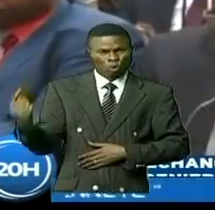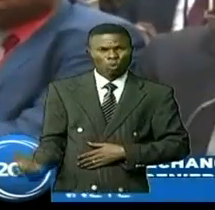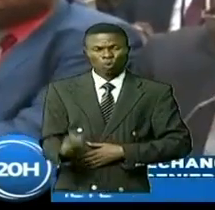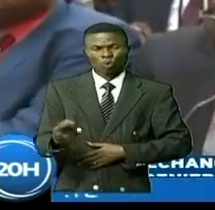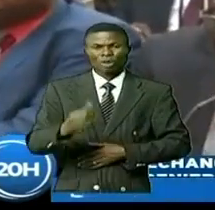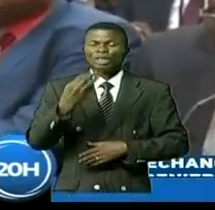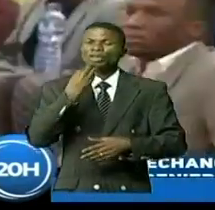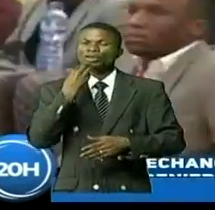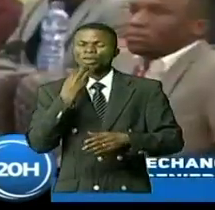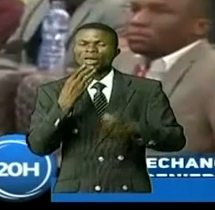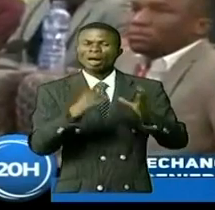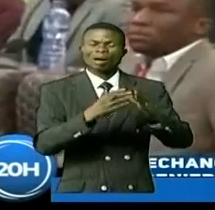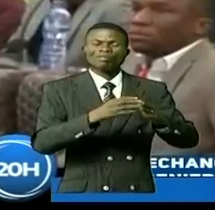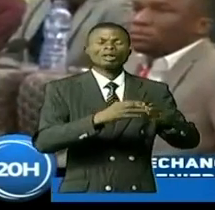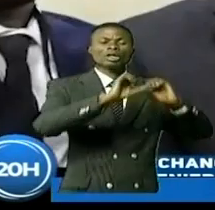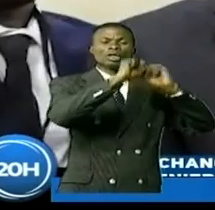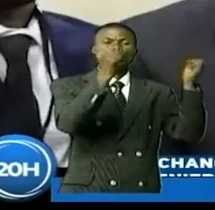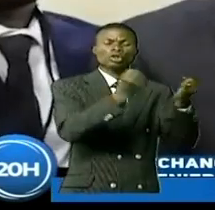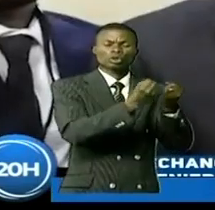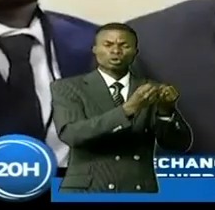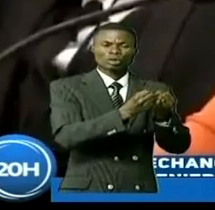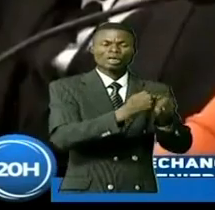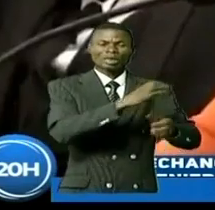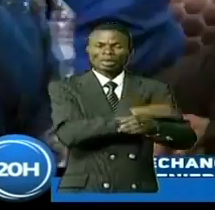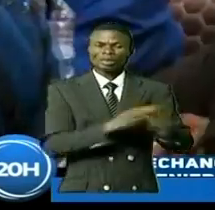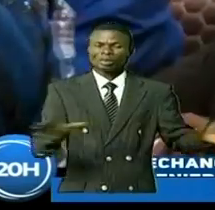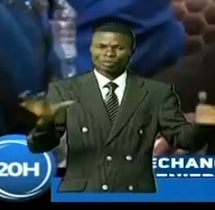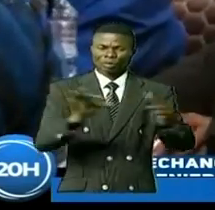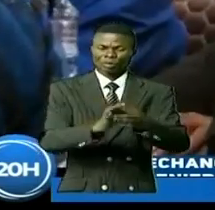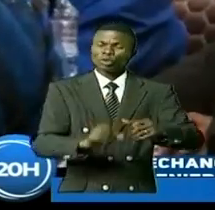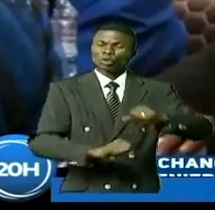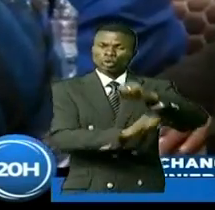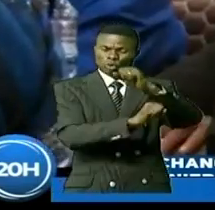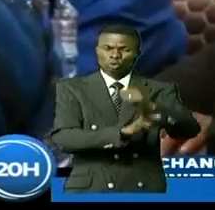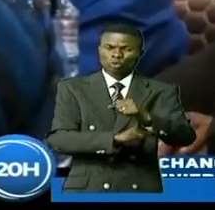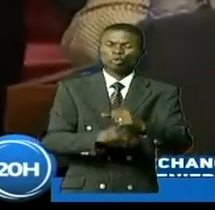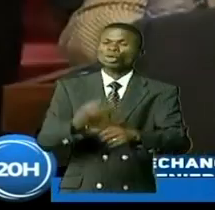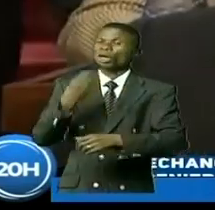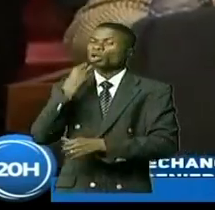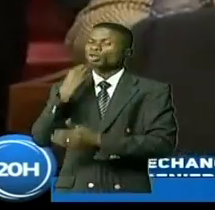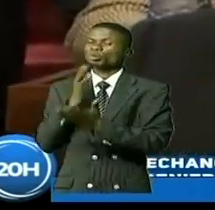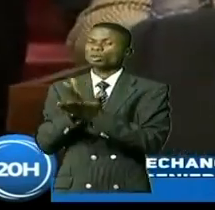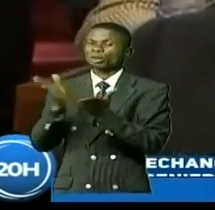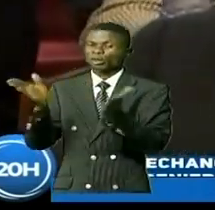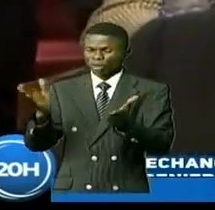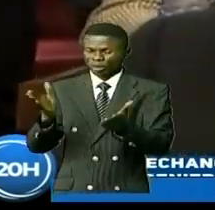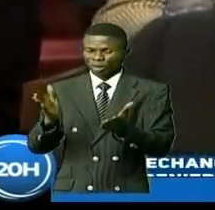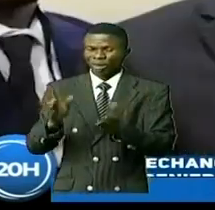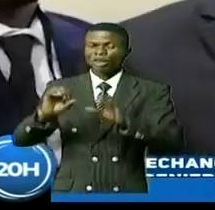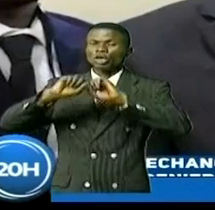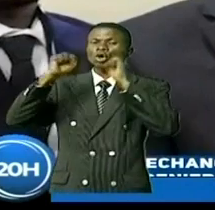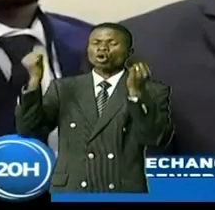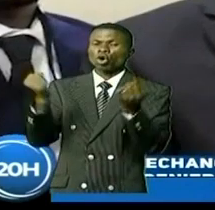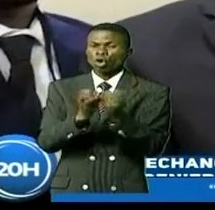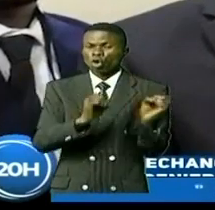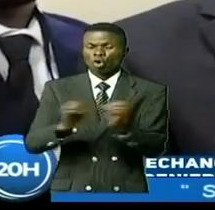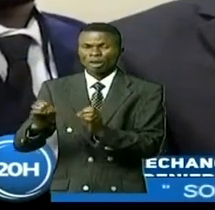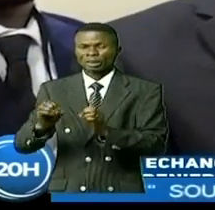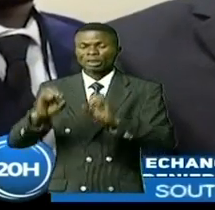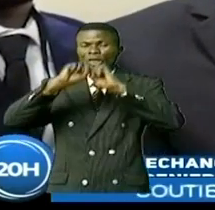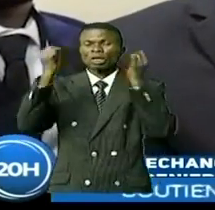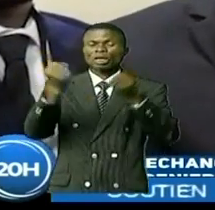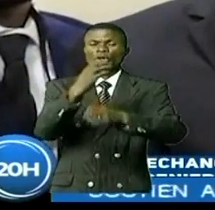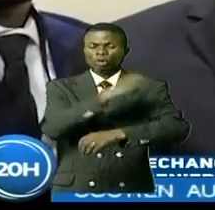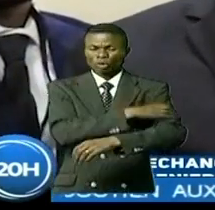l'IGF et la société civile. Nous venons soutenir l'IGF. Nous les soutenons en tant qu'organisation de la société civile, mais nous